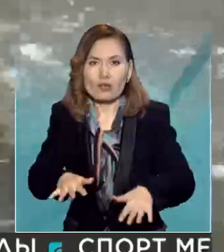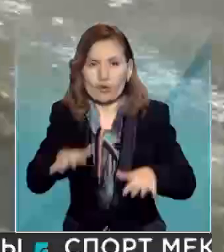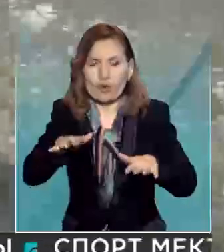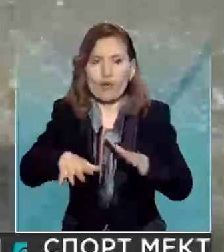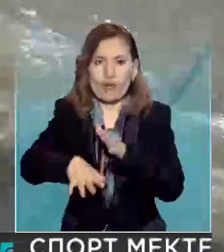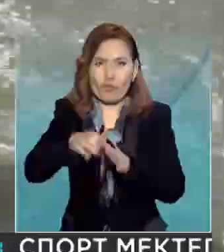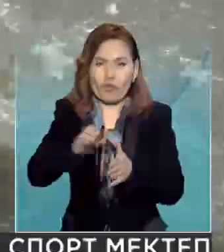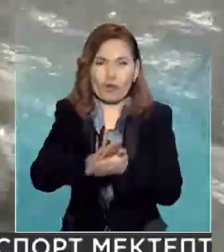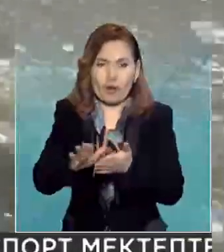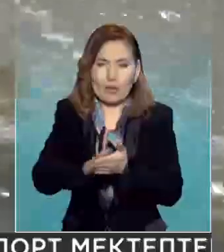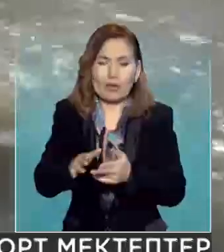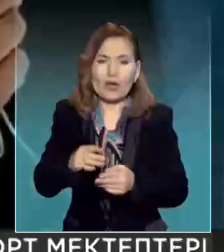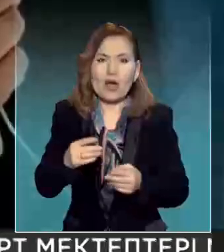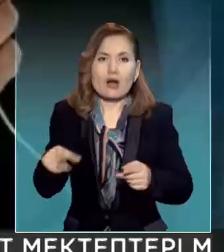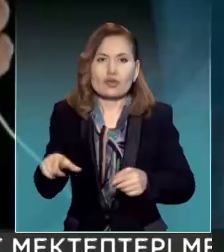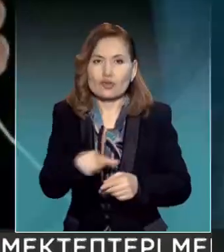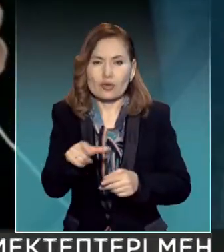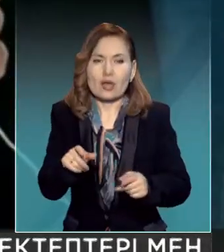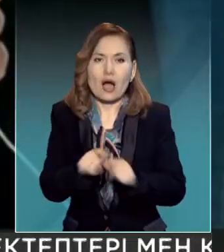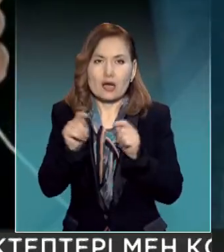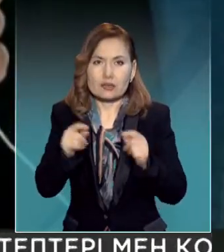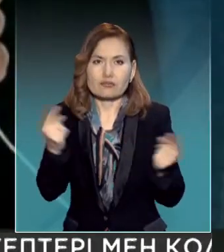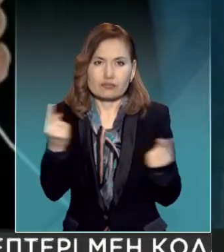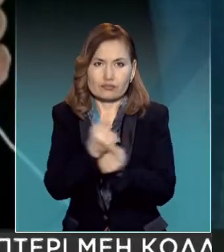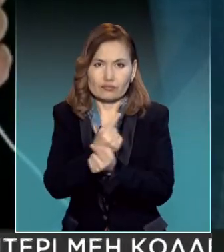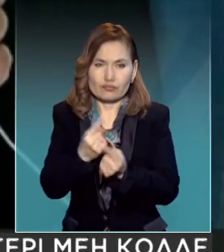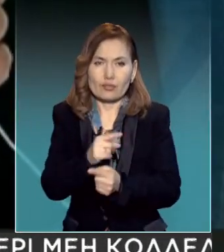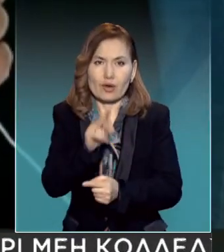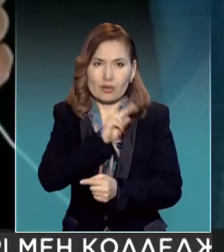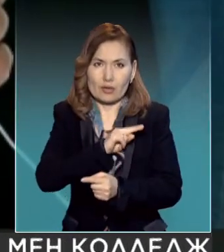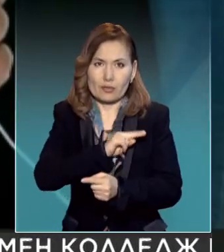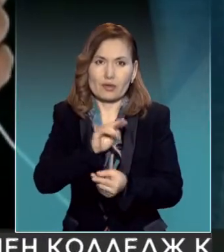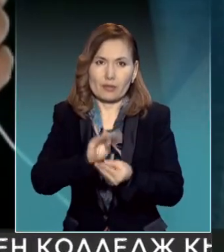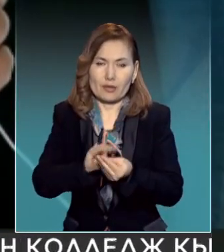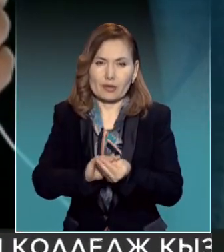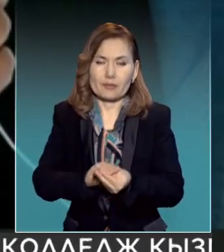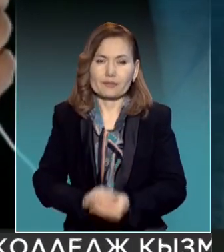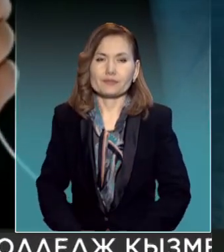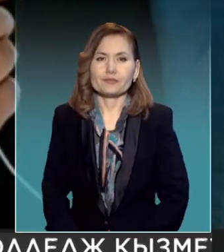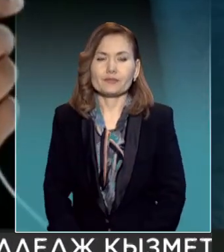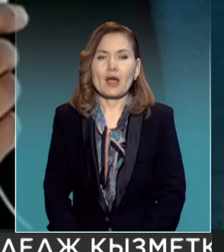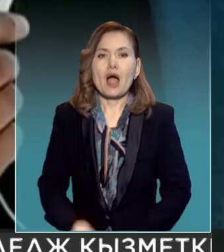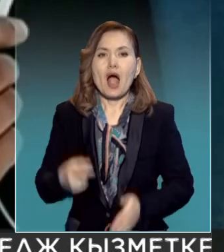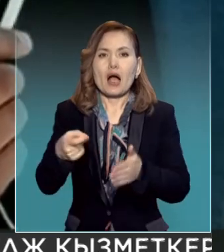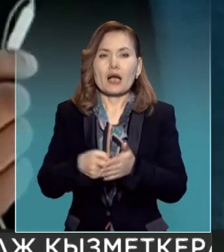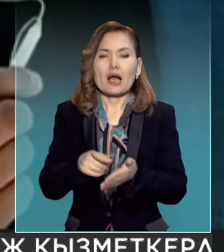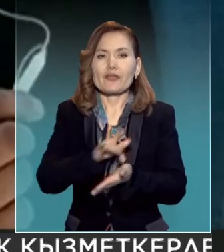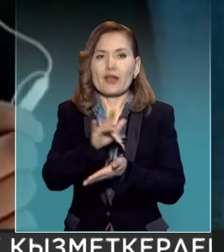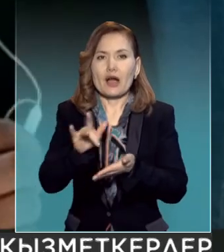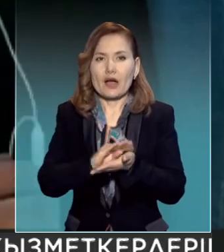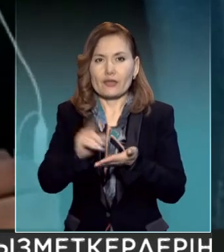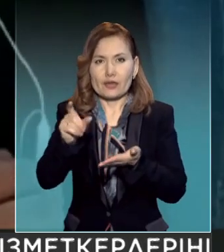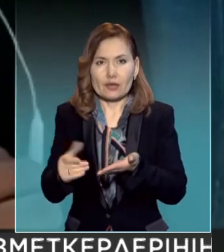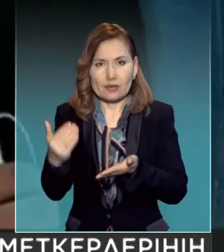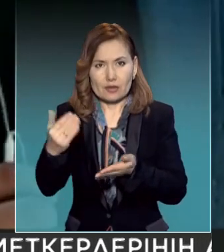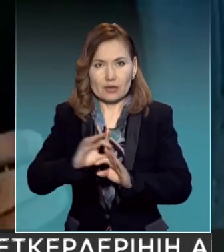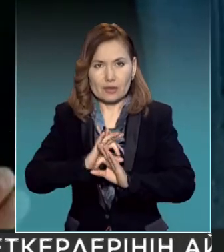көлік қатынасы қалпына келді. Студия. Рахмет, Қарағанды облысынан тікелей байланысқа шыққан әріптесім Руслан Нұрланұлы.